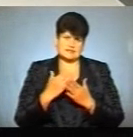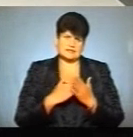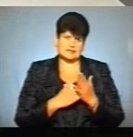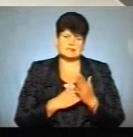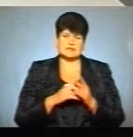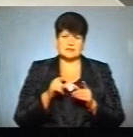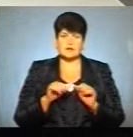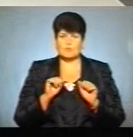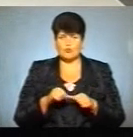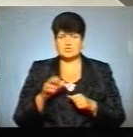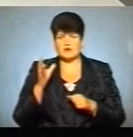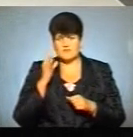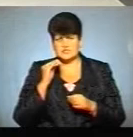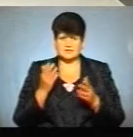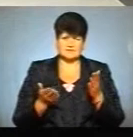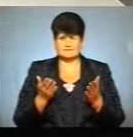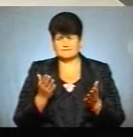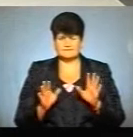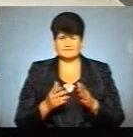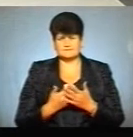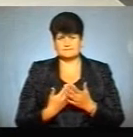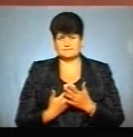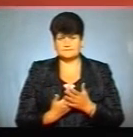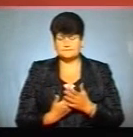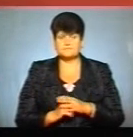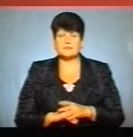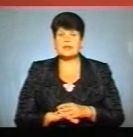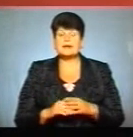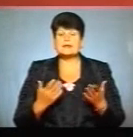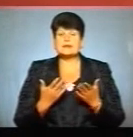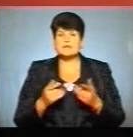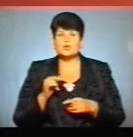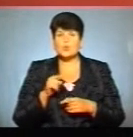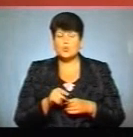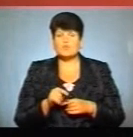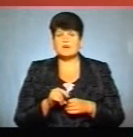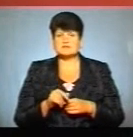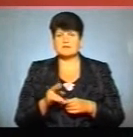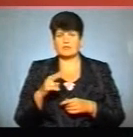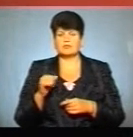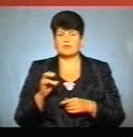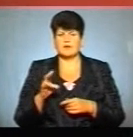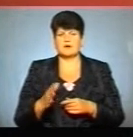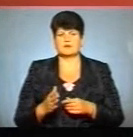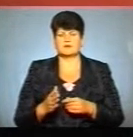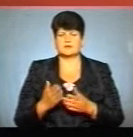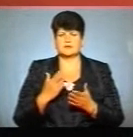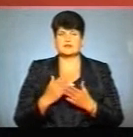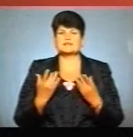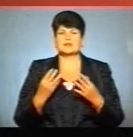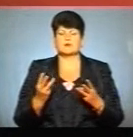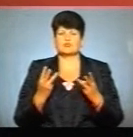її можна вважати досить відносною. А які у вас дані станом за цей рік? Скільки таких пожеж було скоєно в нашій області?